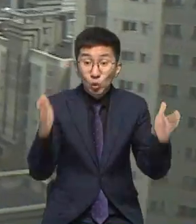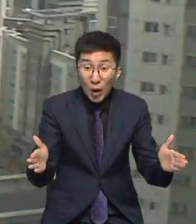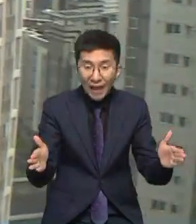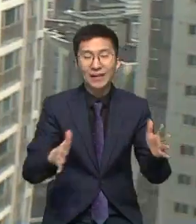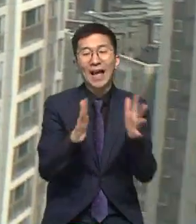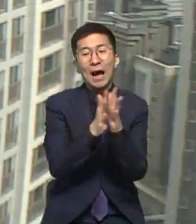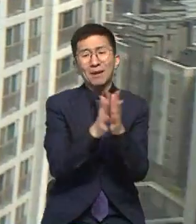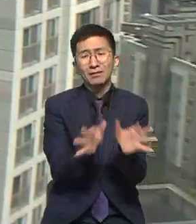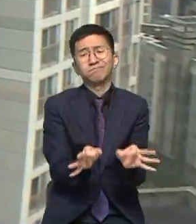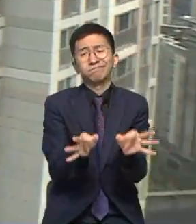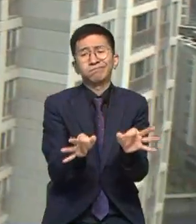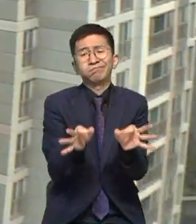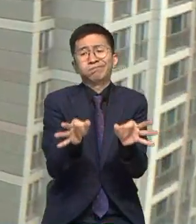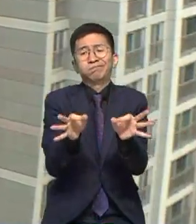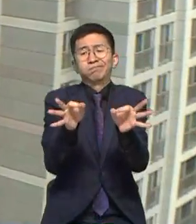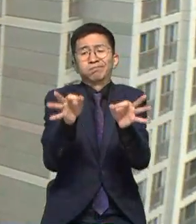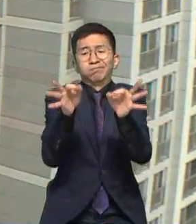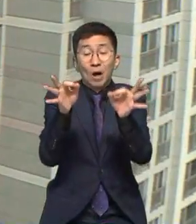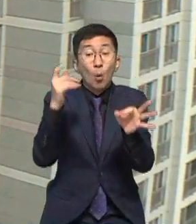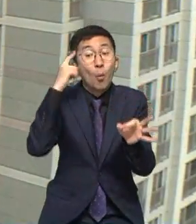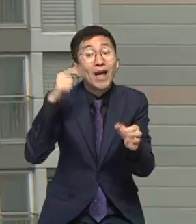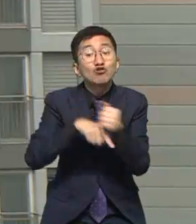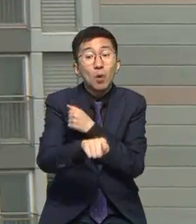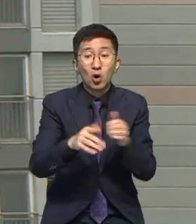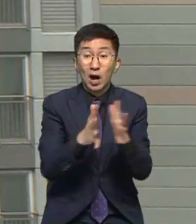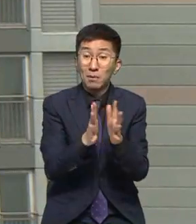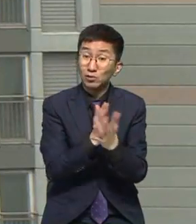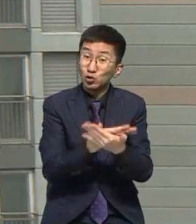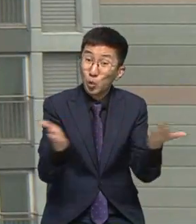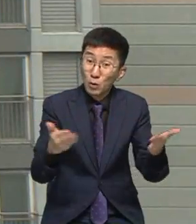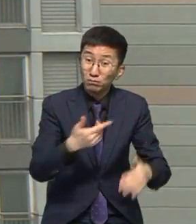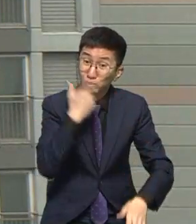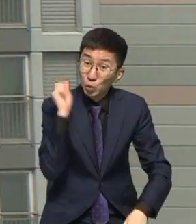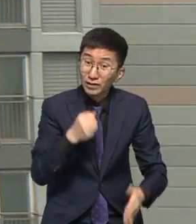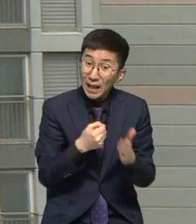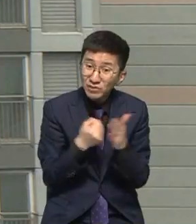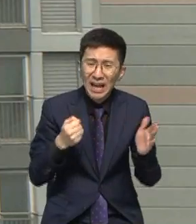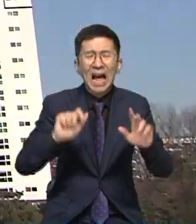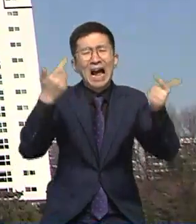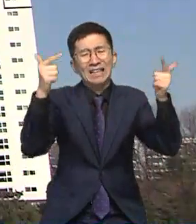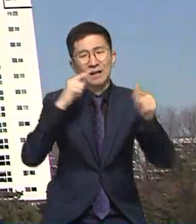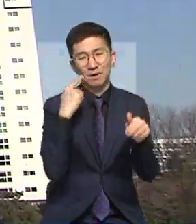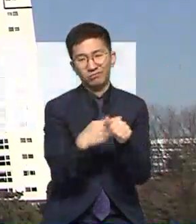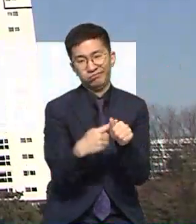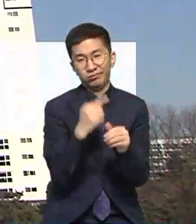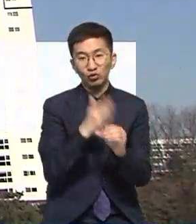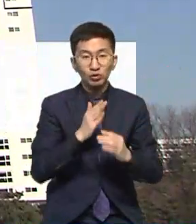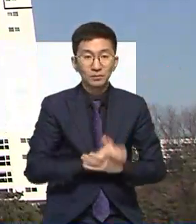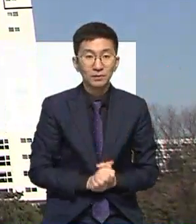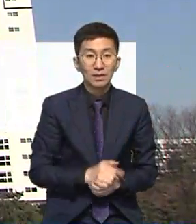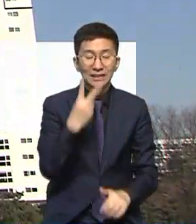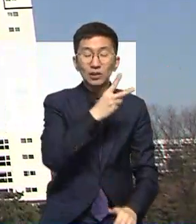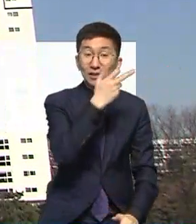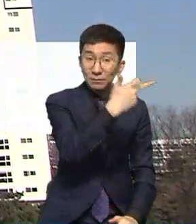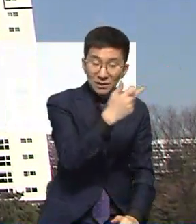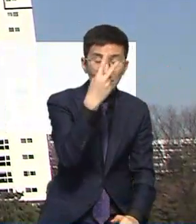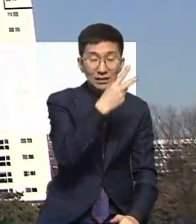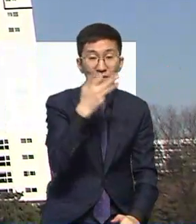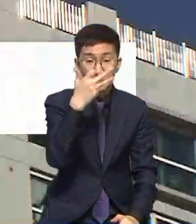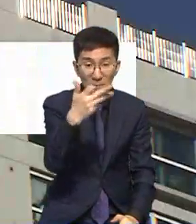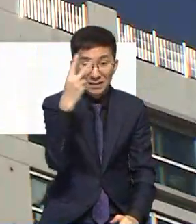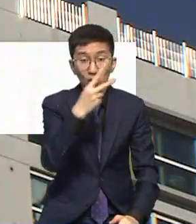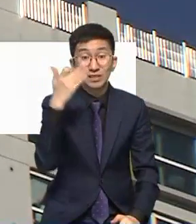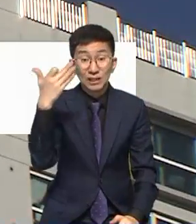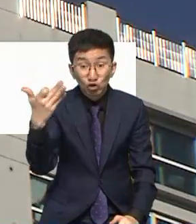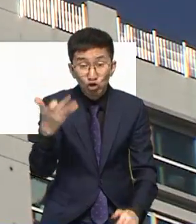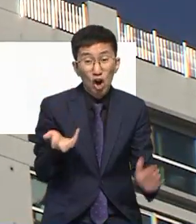전체적인 공급은 부족하지 않았다고 다시 해명했는데 이 부분도 비판이 나옵니다. 2017년, 18년, 19년도 입주 물량이